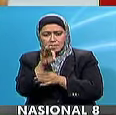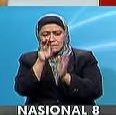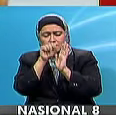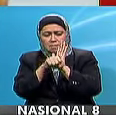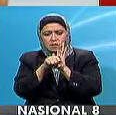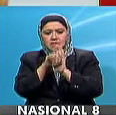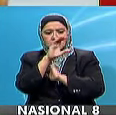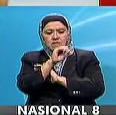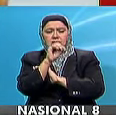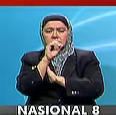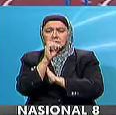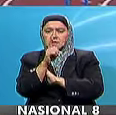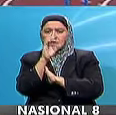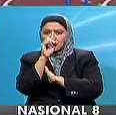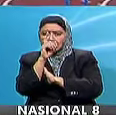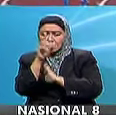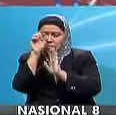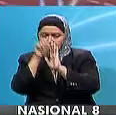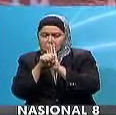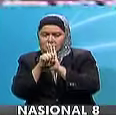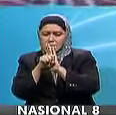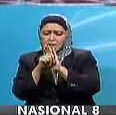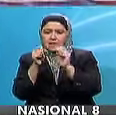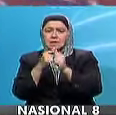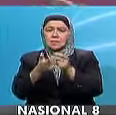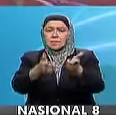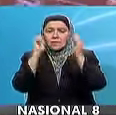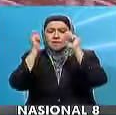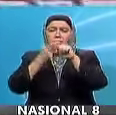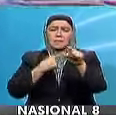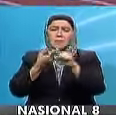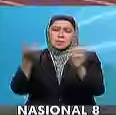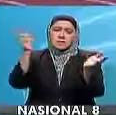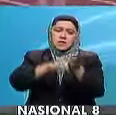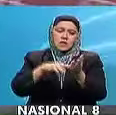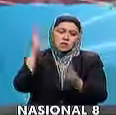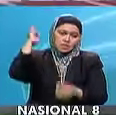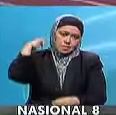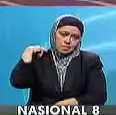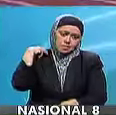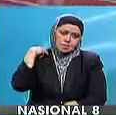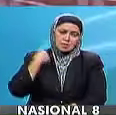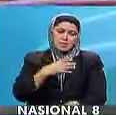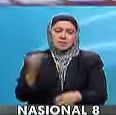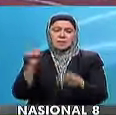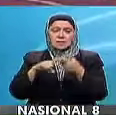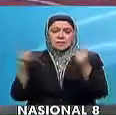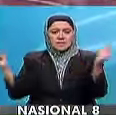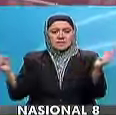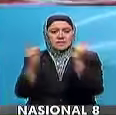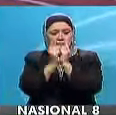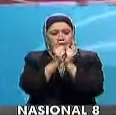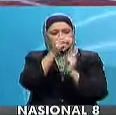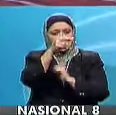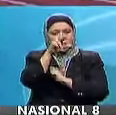0.01 saat lebih pantas daripada rekod milik Watson. Pertemuan dengan Majlis Sukan Negara, MSN dan Kesatuan